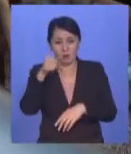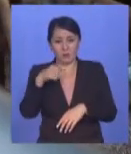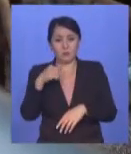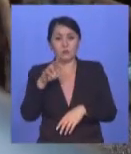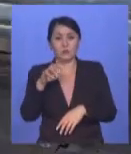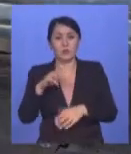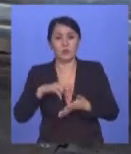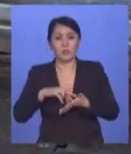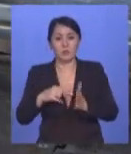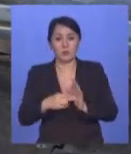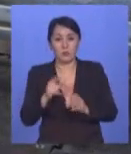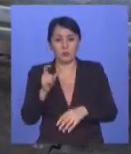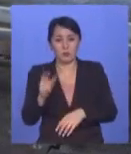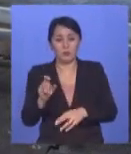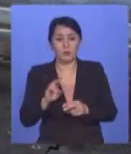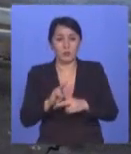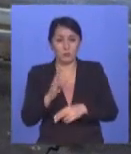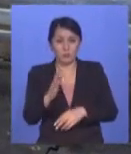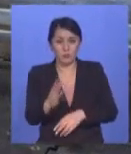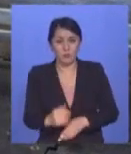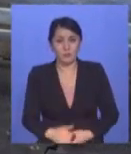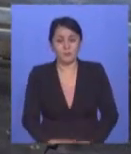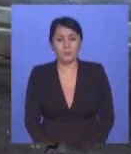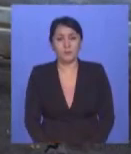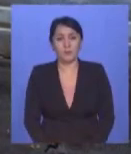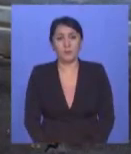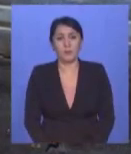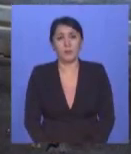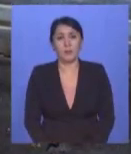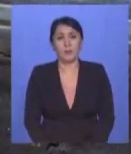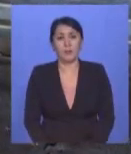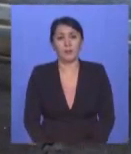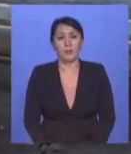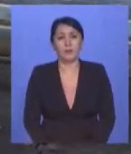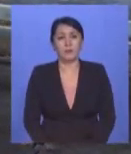жоспарланған. Аслория Абдулла, Алихан Жақсыбаев, Әділ Нұржанов, жаңалықтар қызметі.